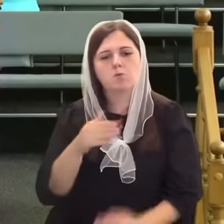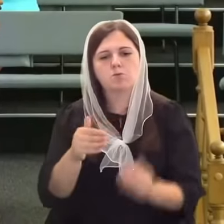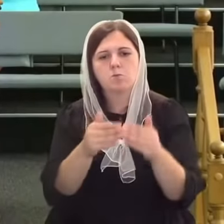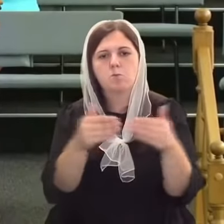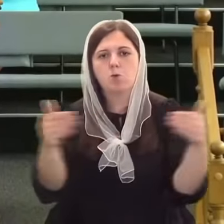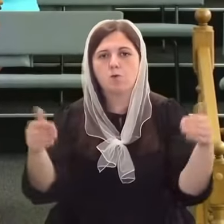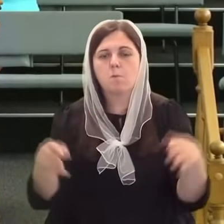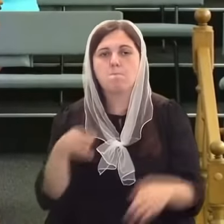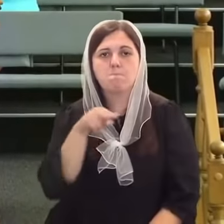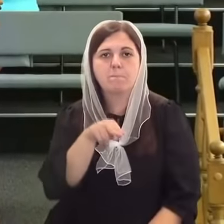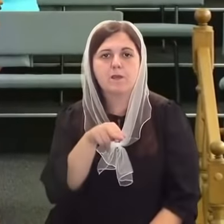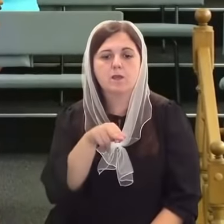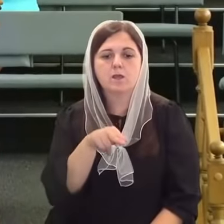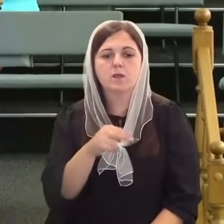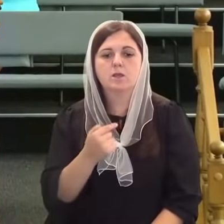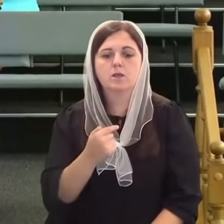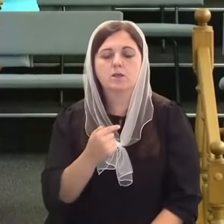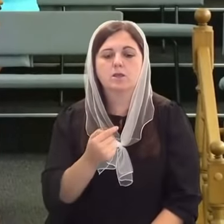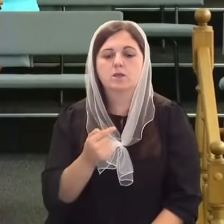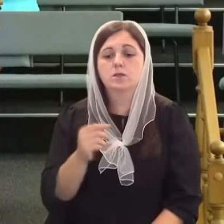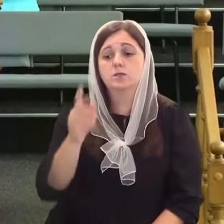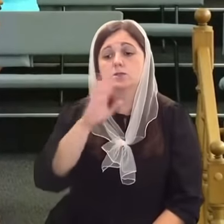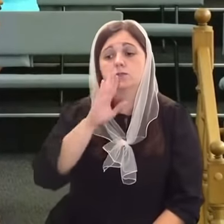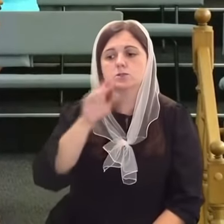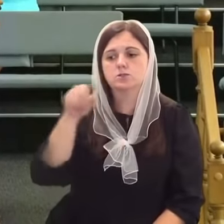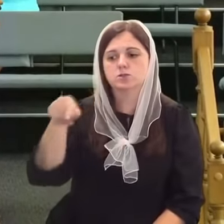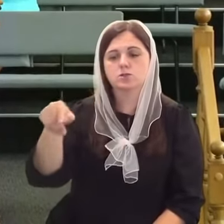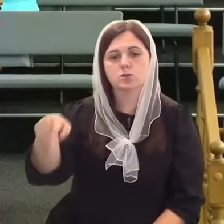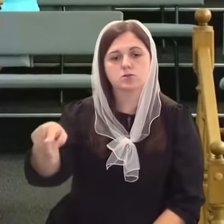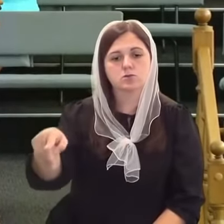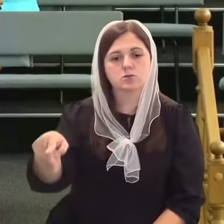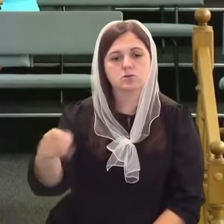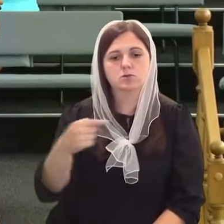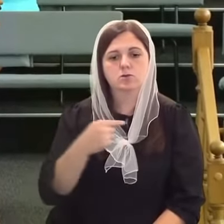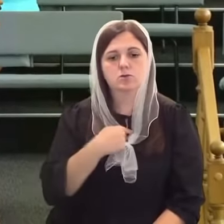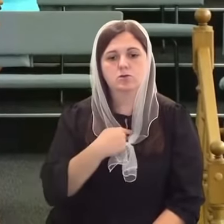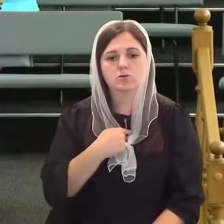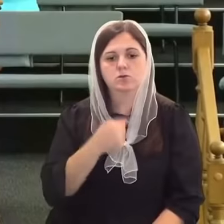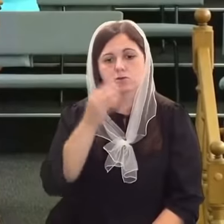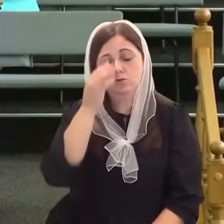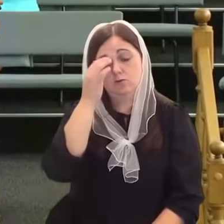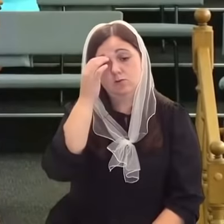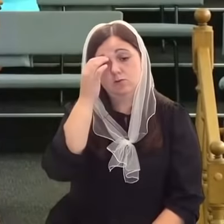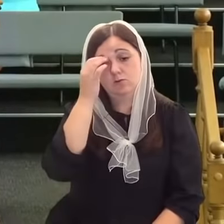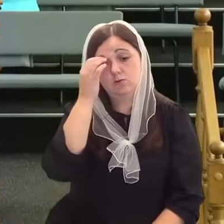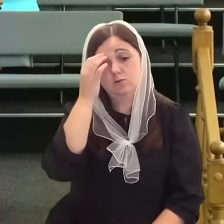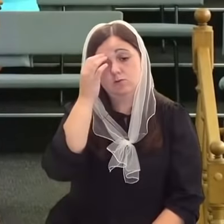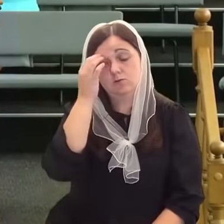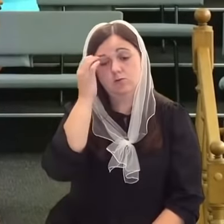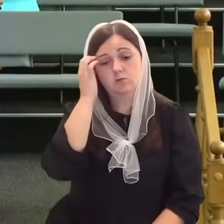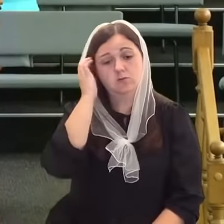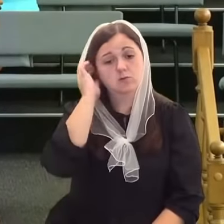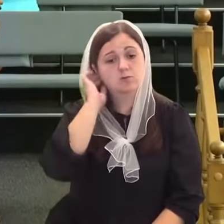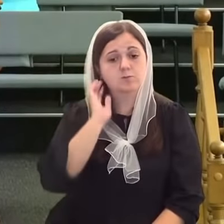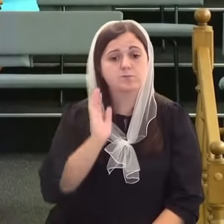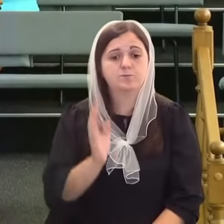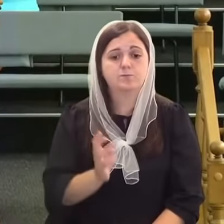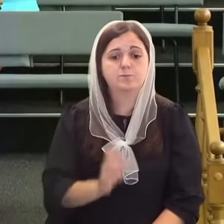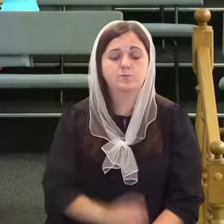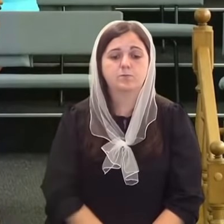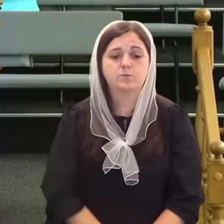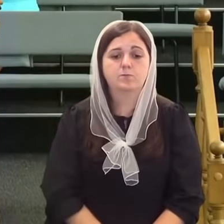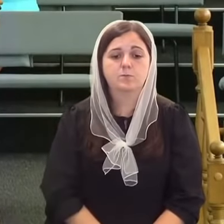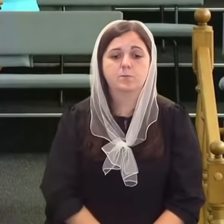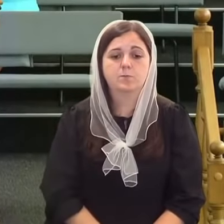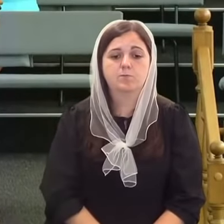«П». И она стояла где-то вот здесь в углу. Я повернулся вот сюда, и вот здесь стояла обувь. И я начал брать